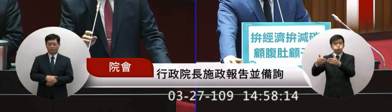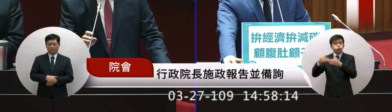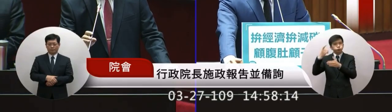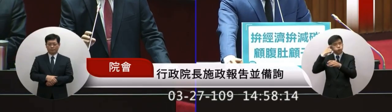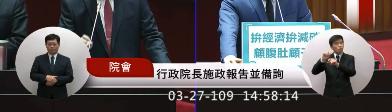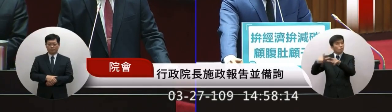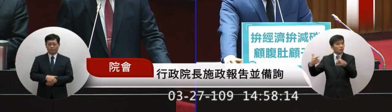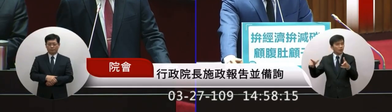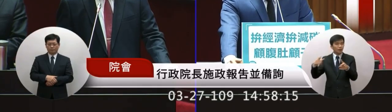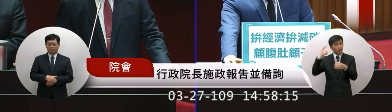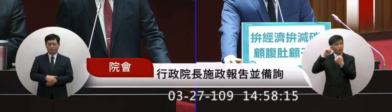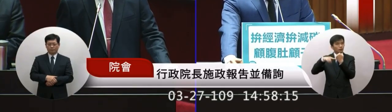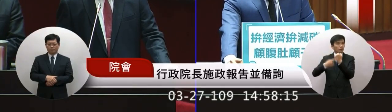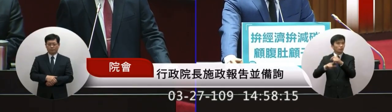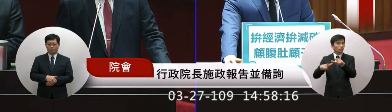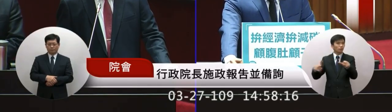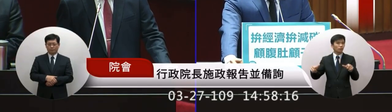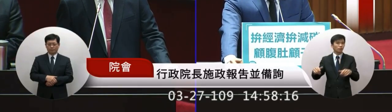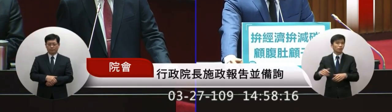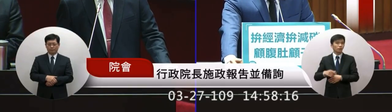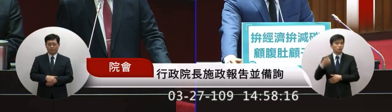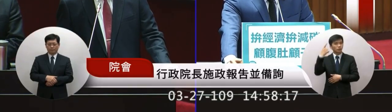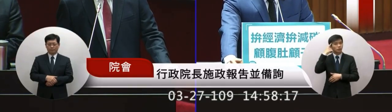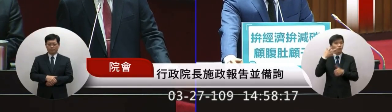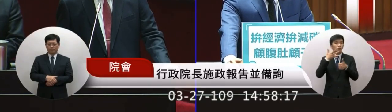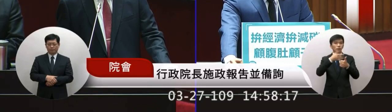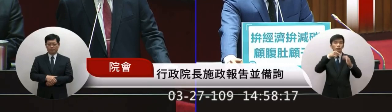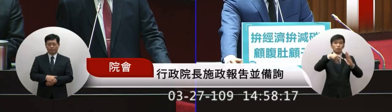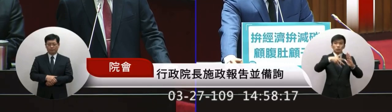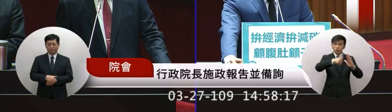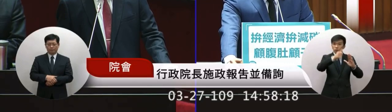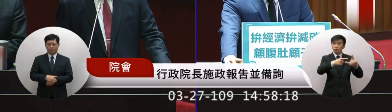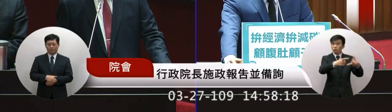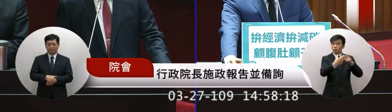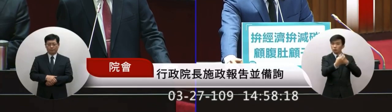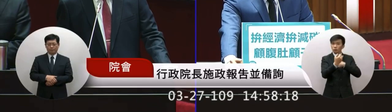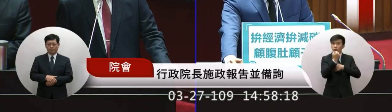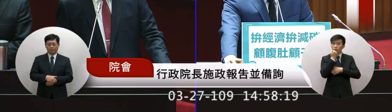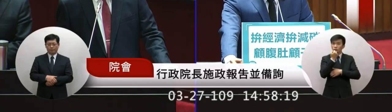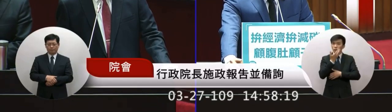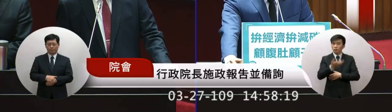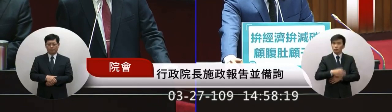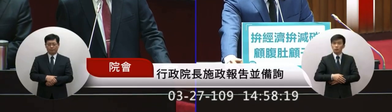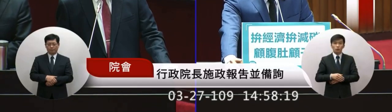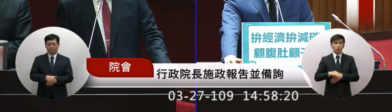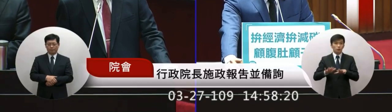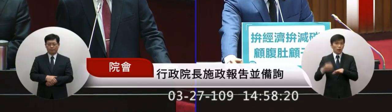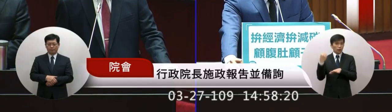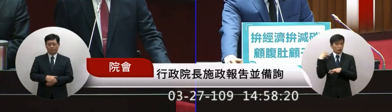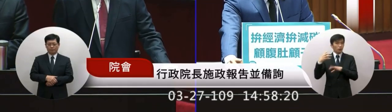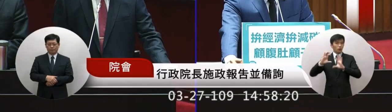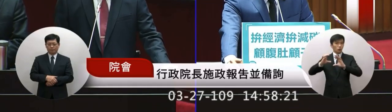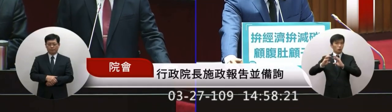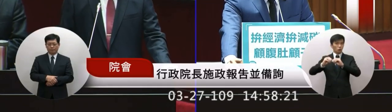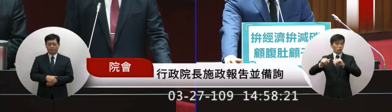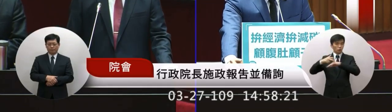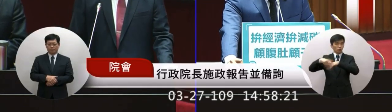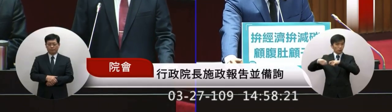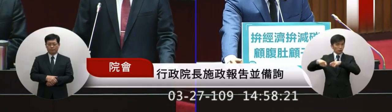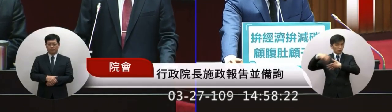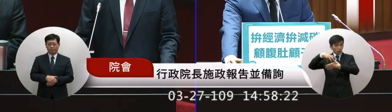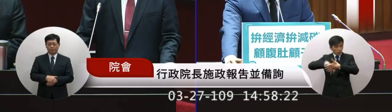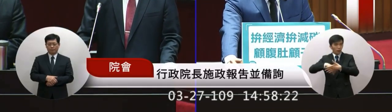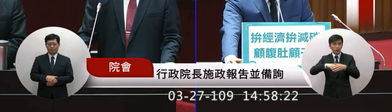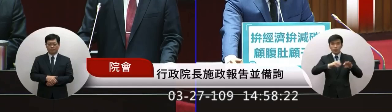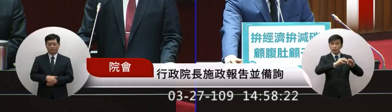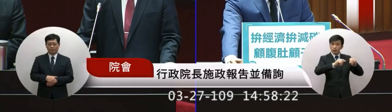个部分是不是请伊的议长吼，跟咱回应一下吼，是否在新版的国土计划中有没有预先规划的用地